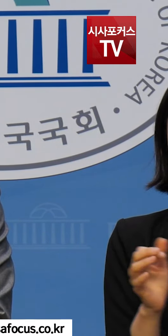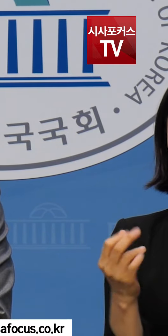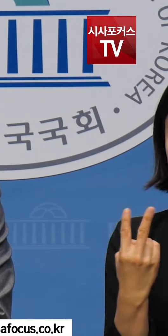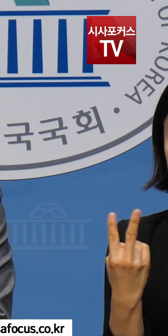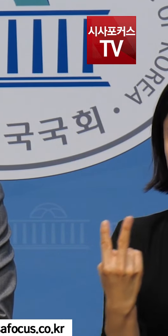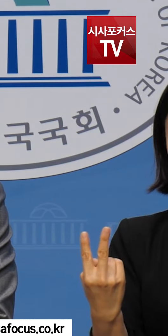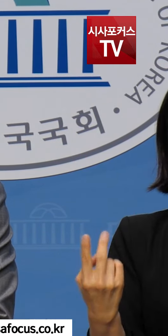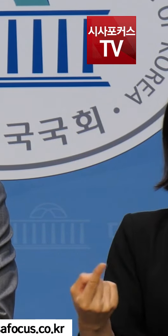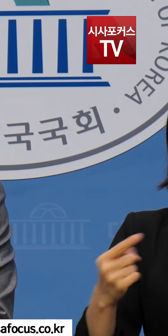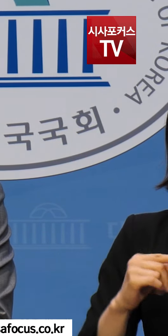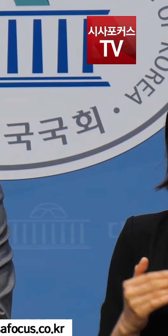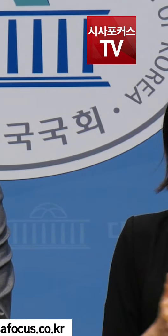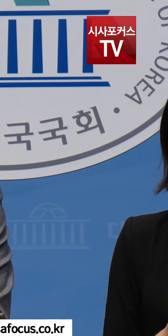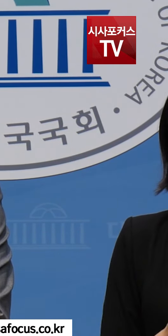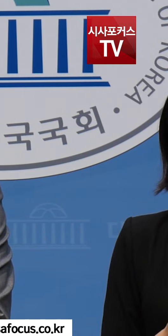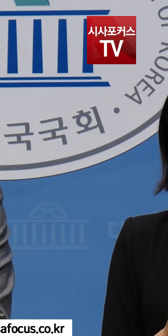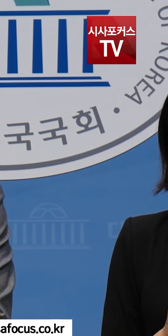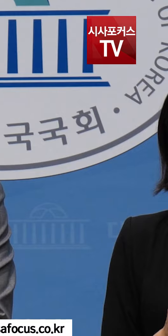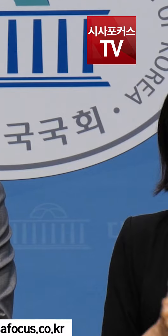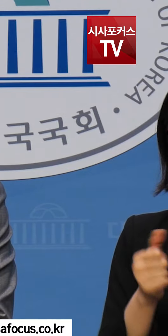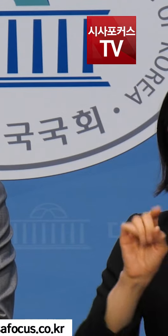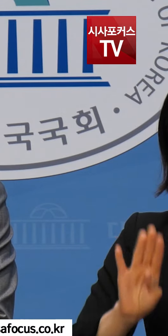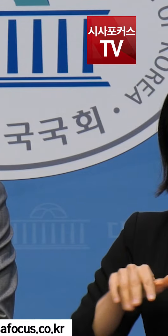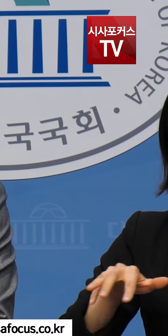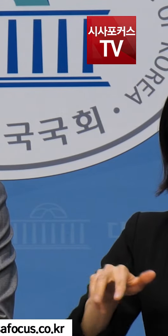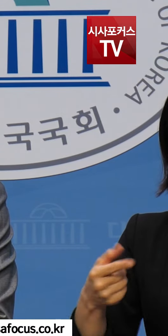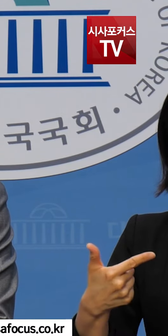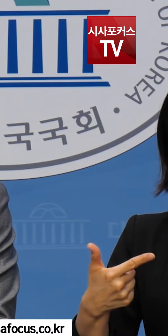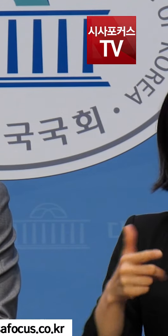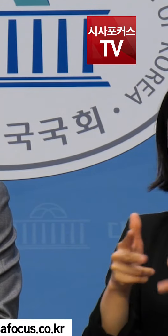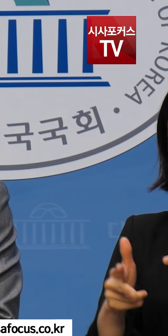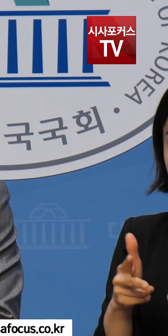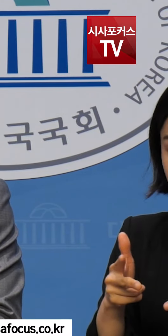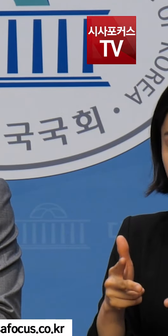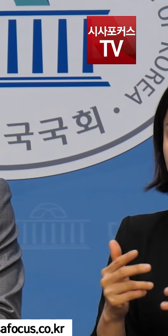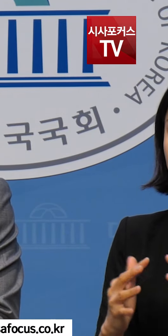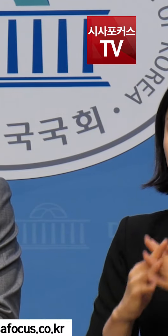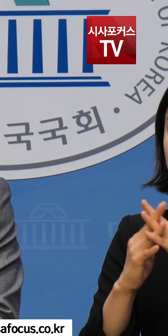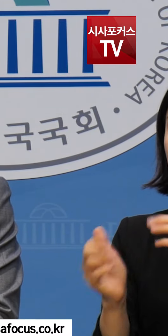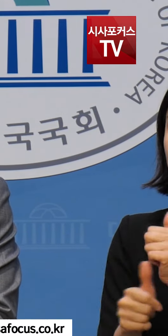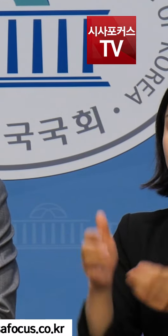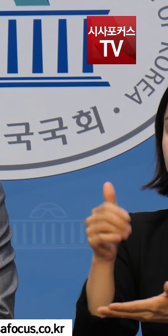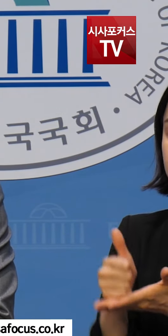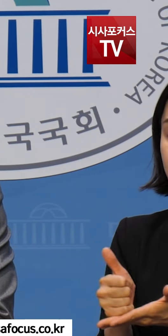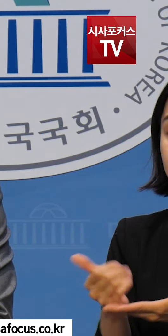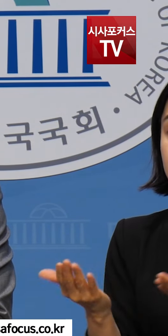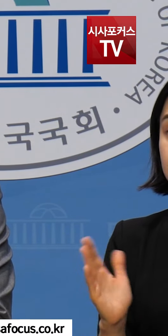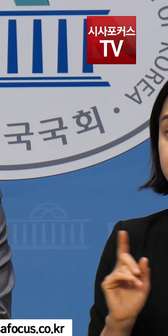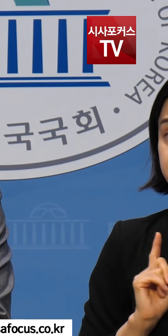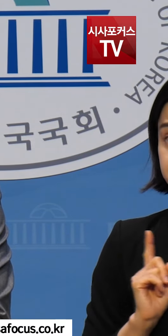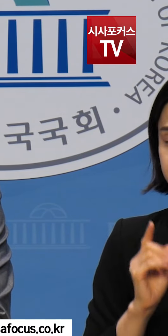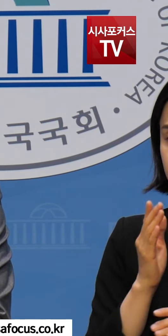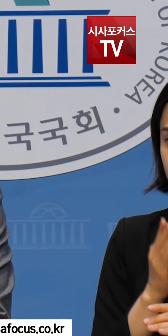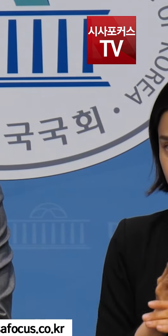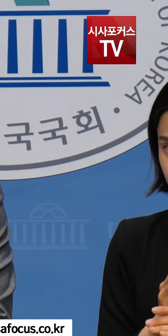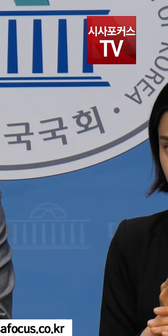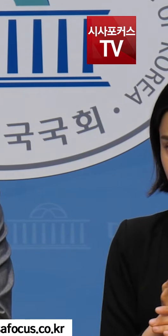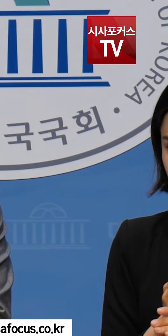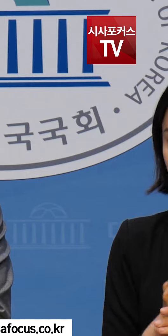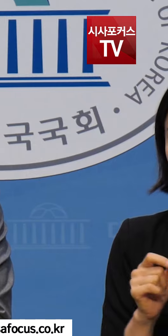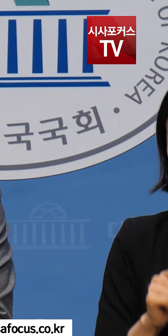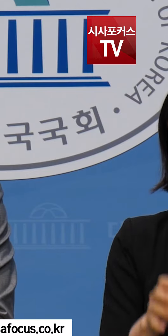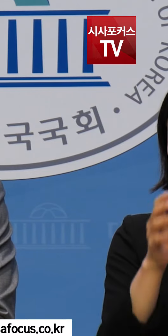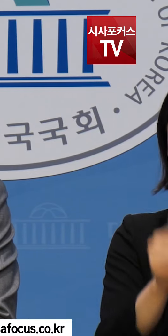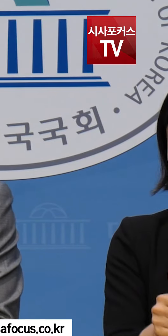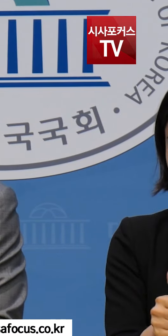합천군의회 산업건설위원장을 맡고 계시고 여한훈 공동위원장은 한국농업인경영인연합회 합천군